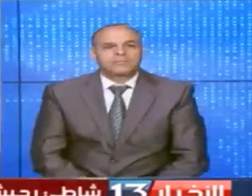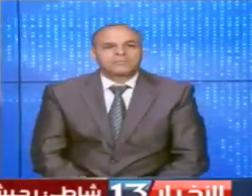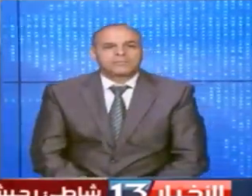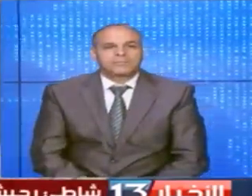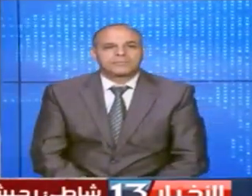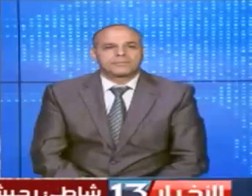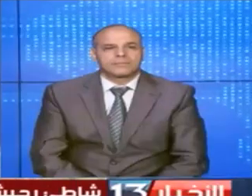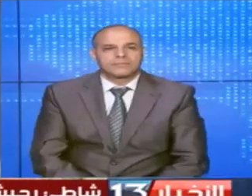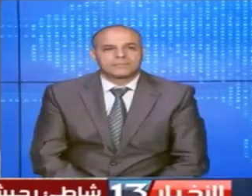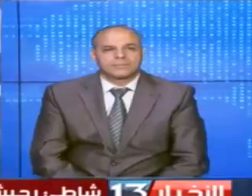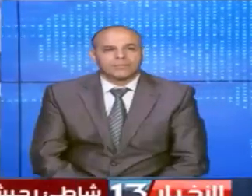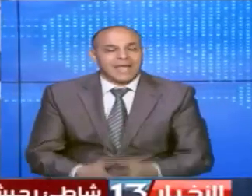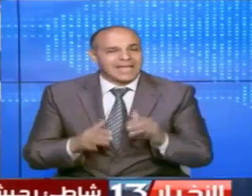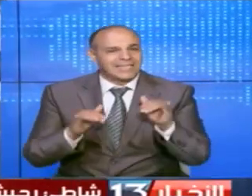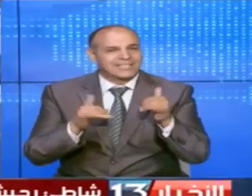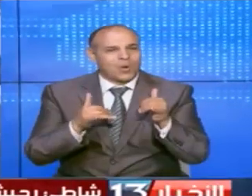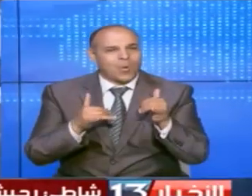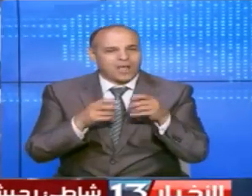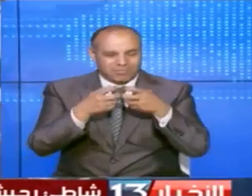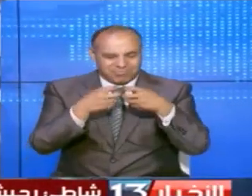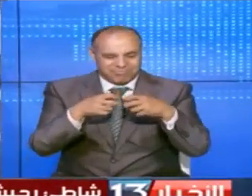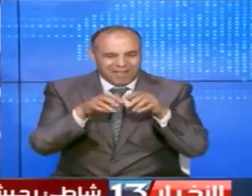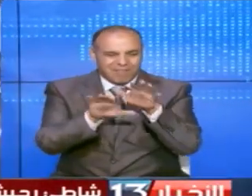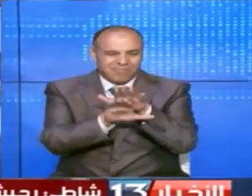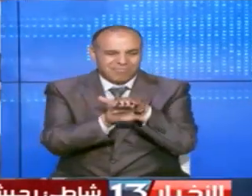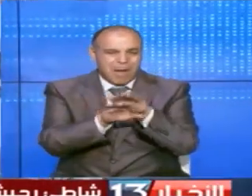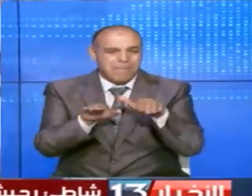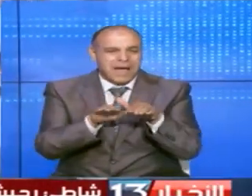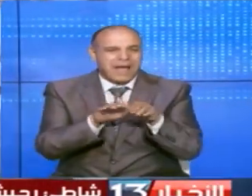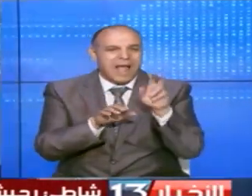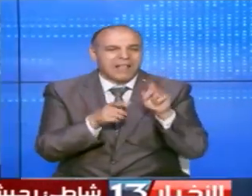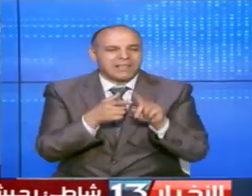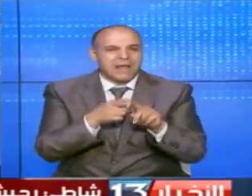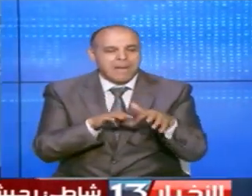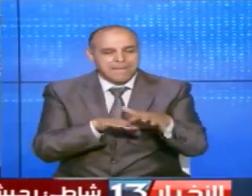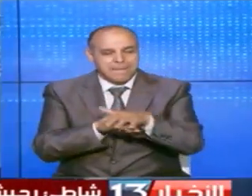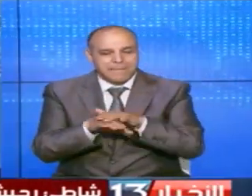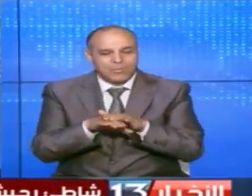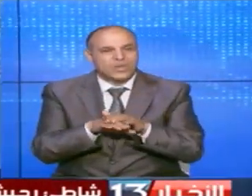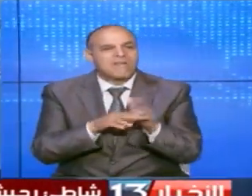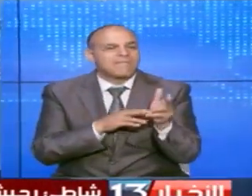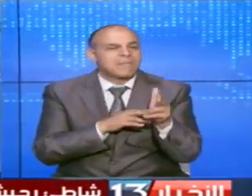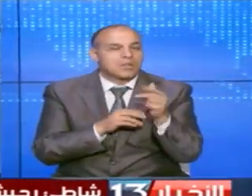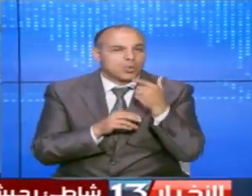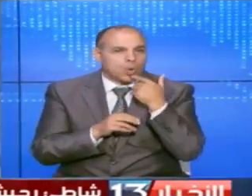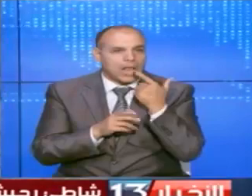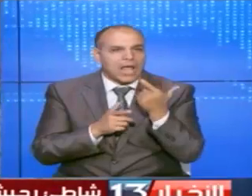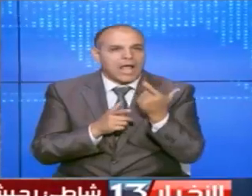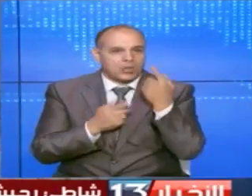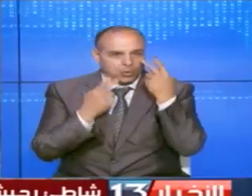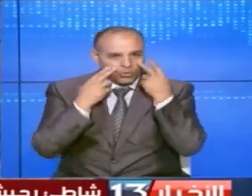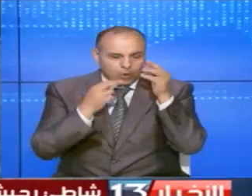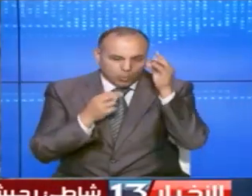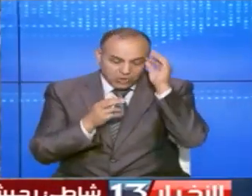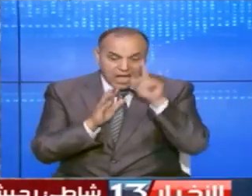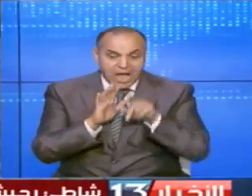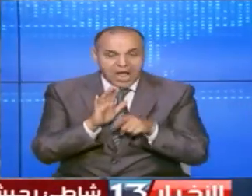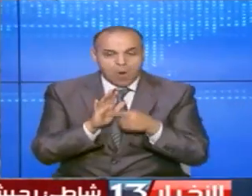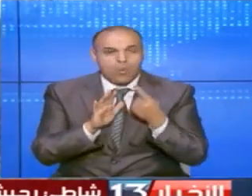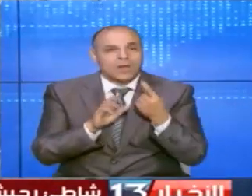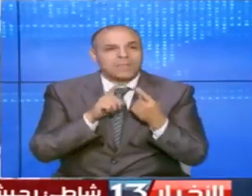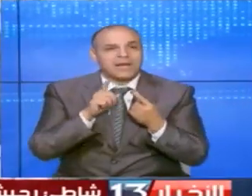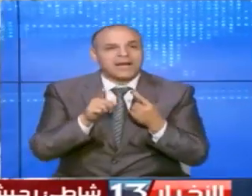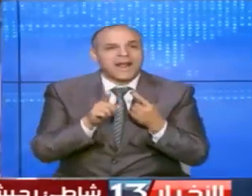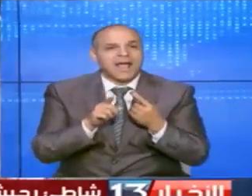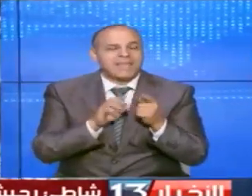هي اجواء عمليه التفكيك بحريه خضراء الجيش بالماديه عمليه تشهدها تونس اول مره لهذه